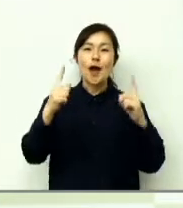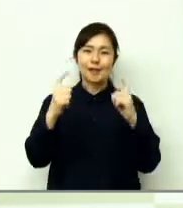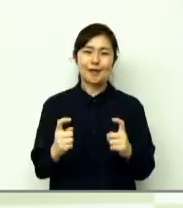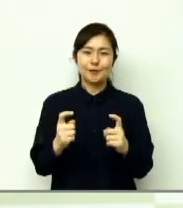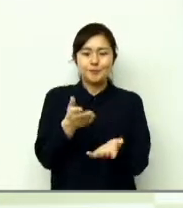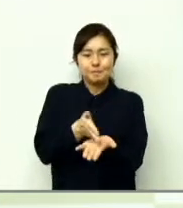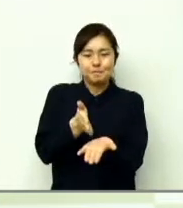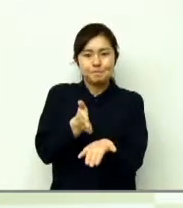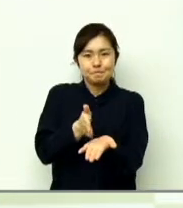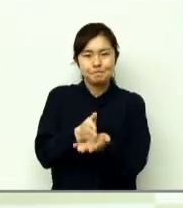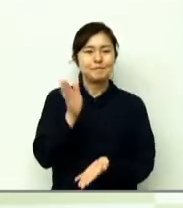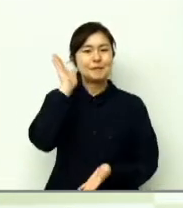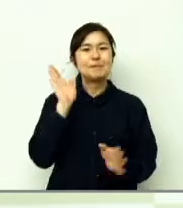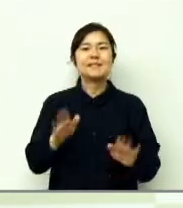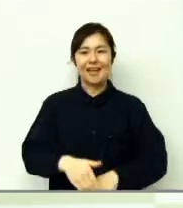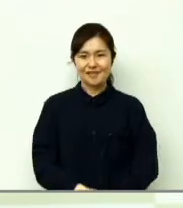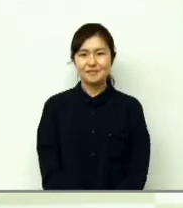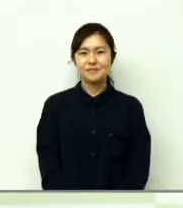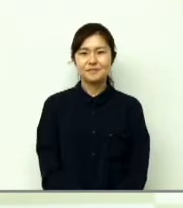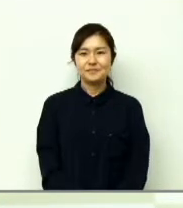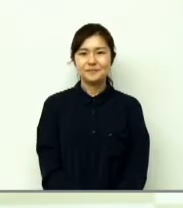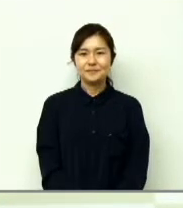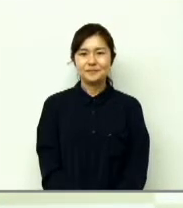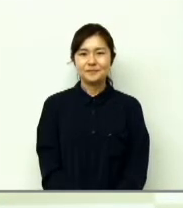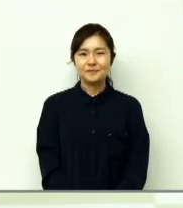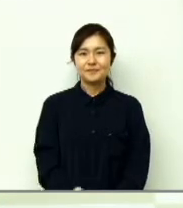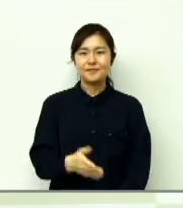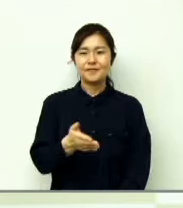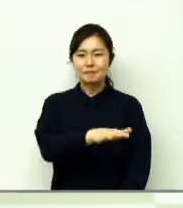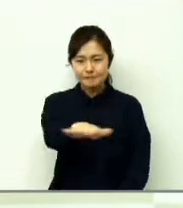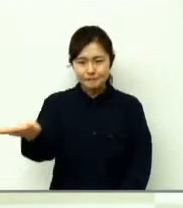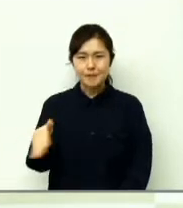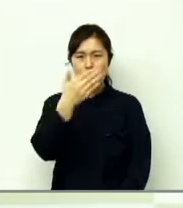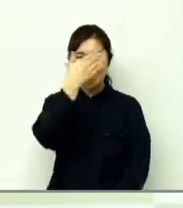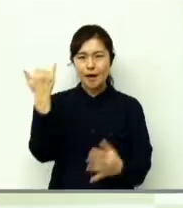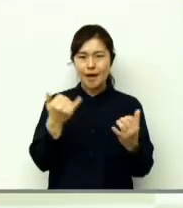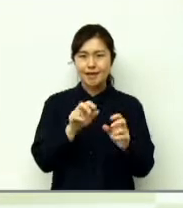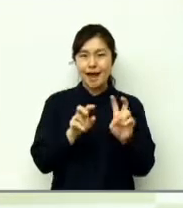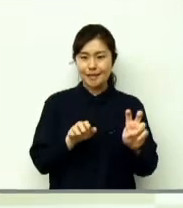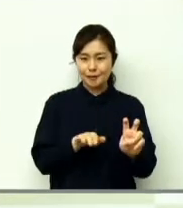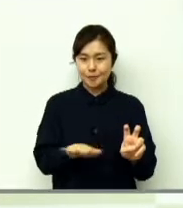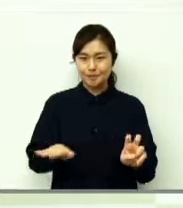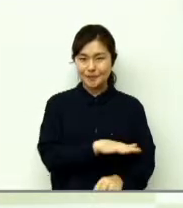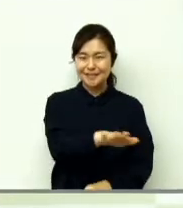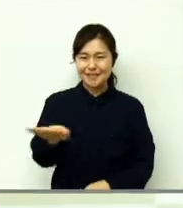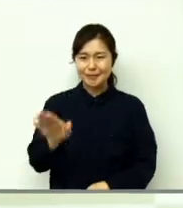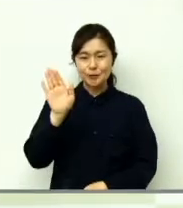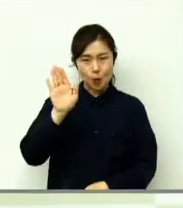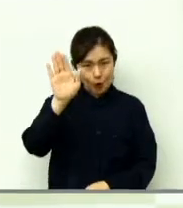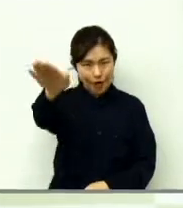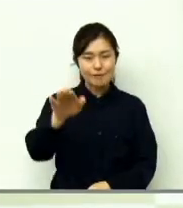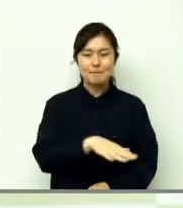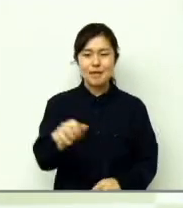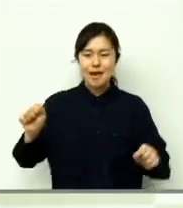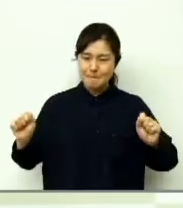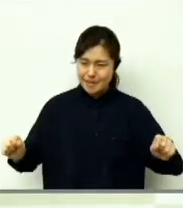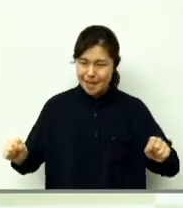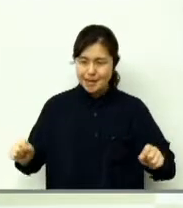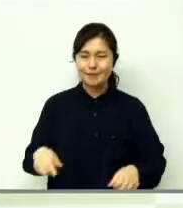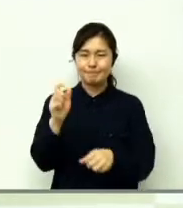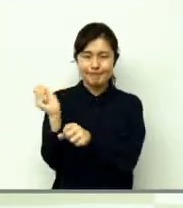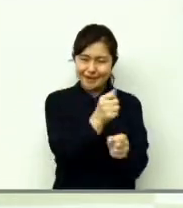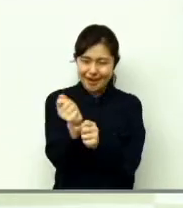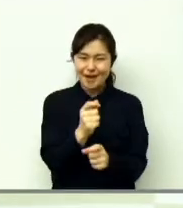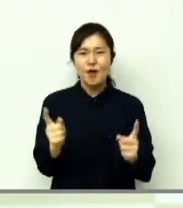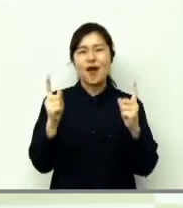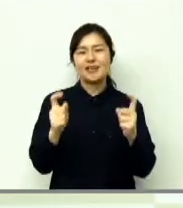はい、君たちの将来は君たちの手の中にあるということで、はい、若者を激励されておられました。はい、市長からご覧になってですね、